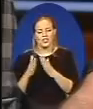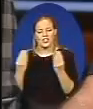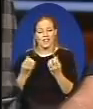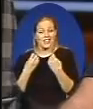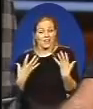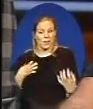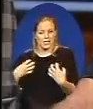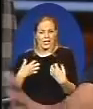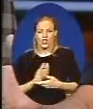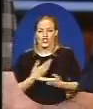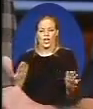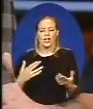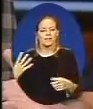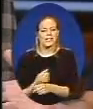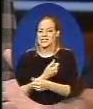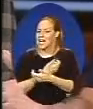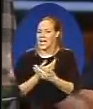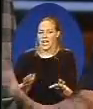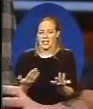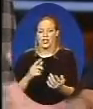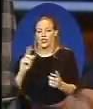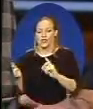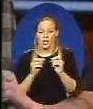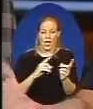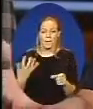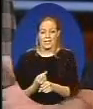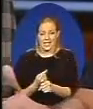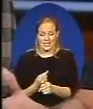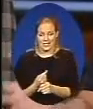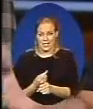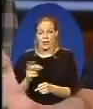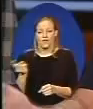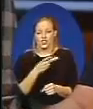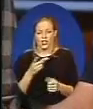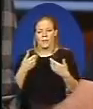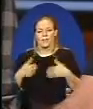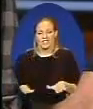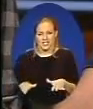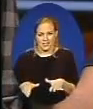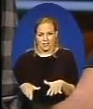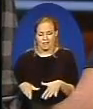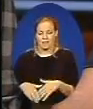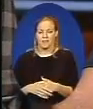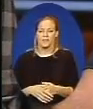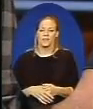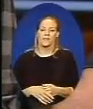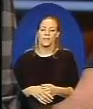בהצגה, שאין צד מנצח. שני הצדדים מנצחים ושני הצדדים מופסדים בעצם.